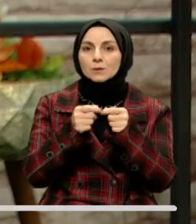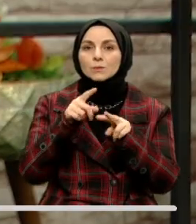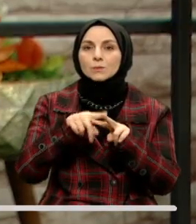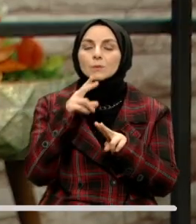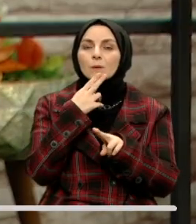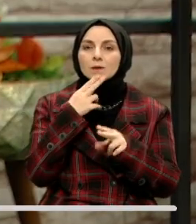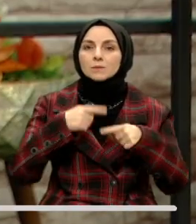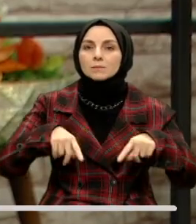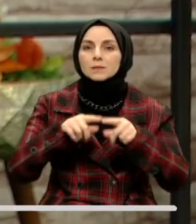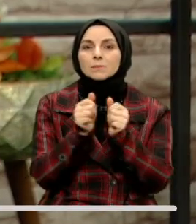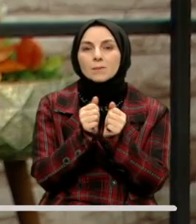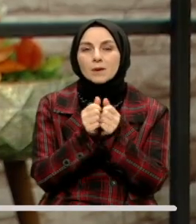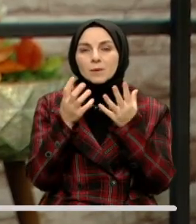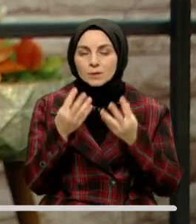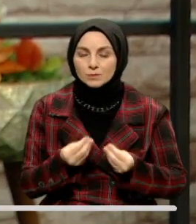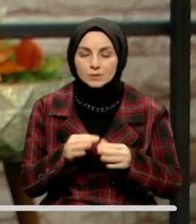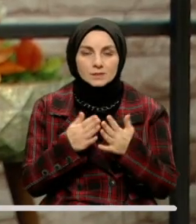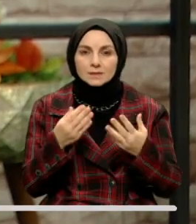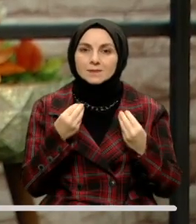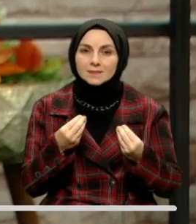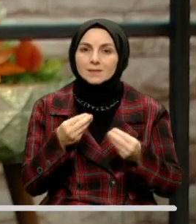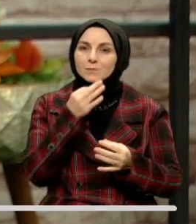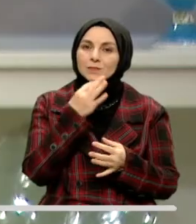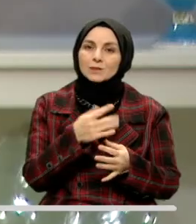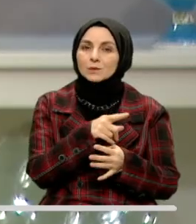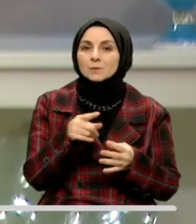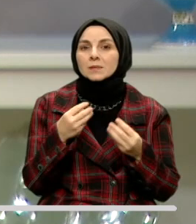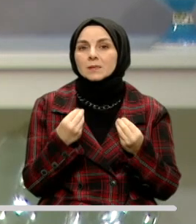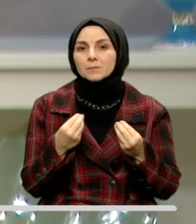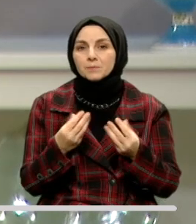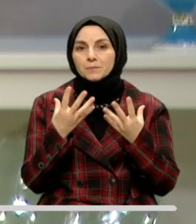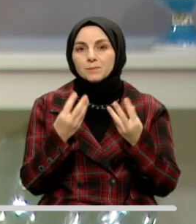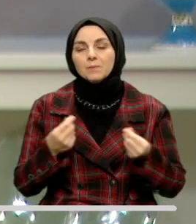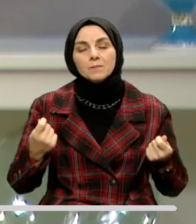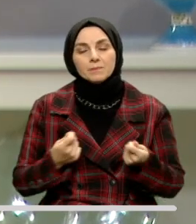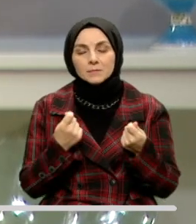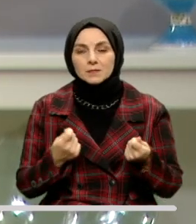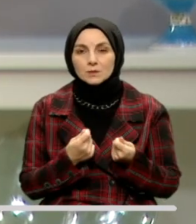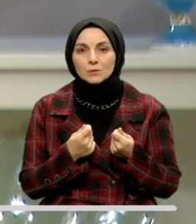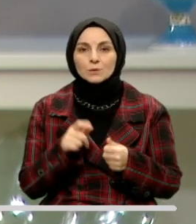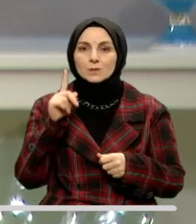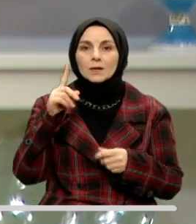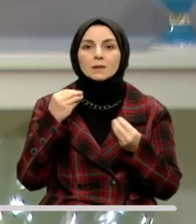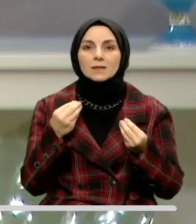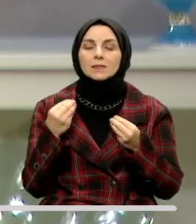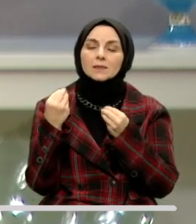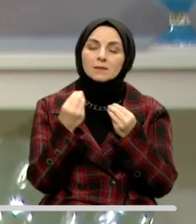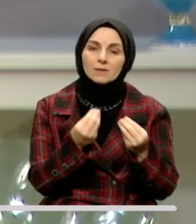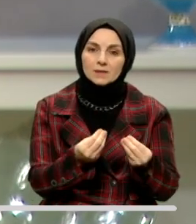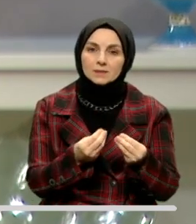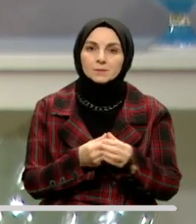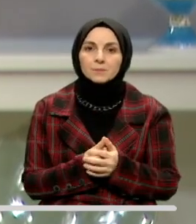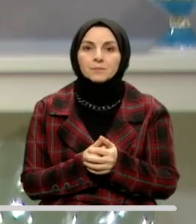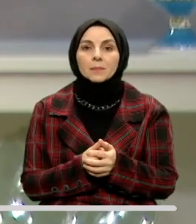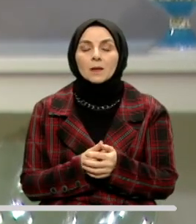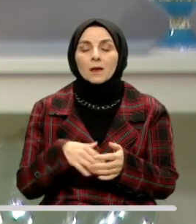Nasılsınız, ediyorum. İyi misiniz? Çok sağ olun. Sizler de iyisiniz. Teşekkür ediyoruz. Bizler de iyiyiz. İyi olmaya gayret ediyoruz. Allah iyilikler versin. Amin Tuğba Hanımcığım.